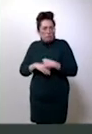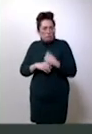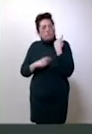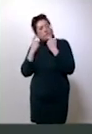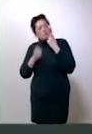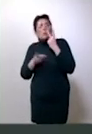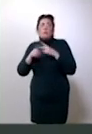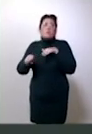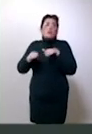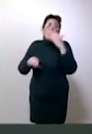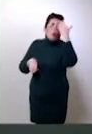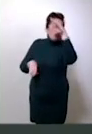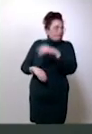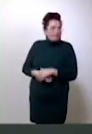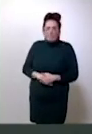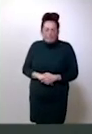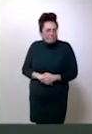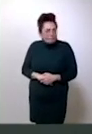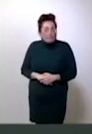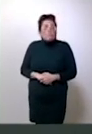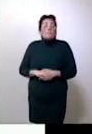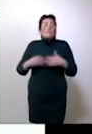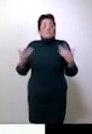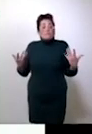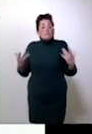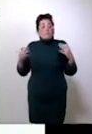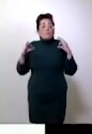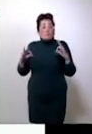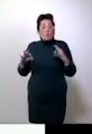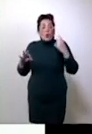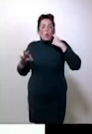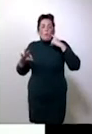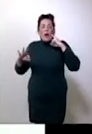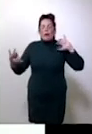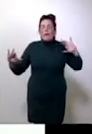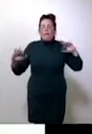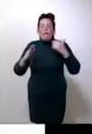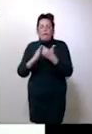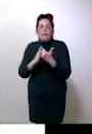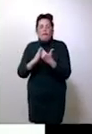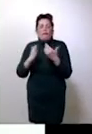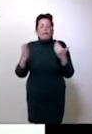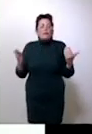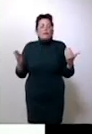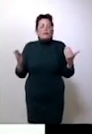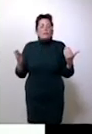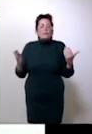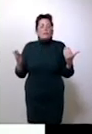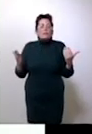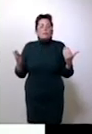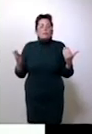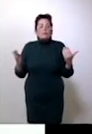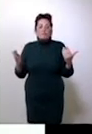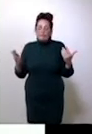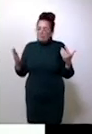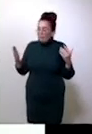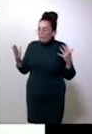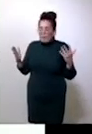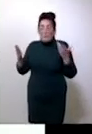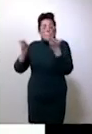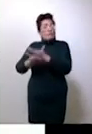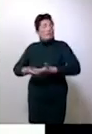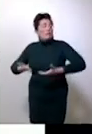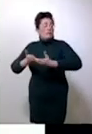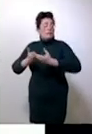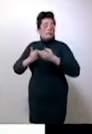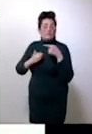On note aussi, dans cette période-là, que pour effectivement encadrer un petit peu